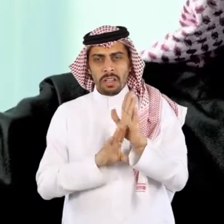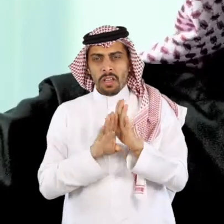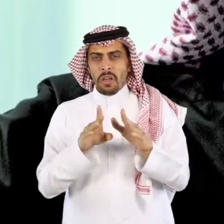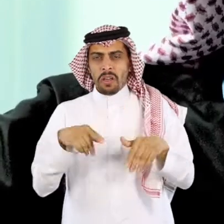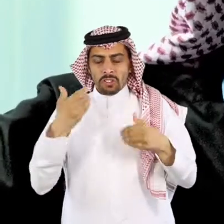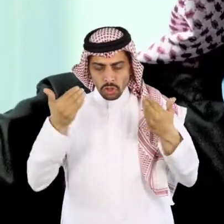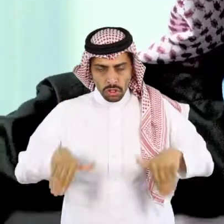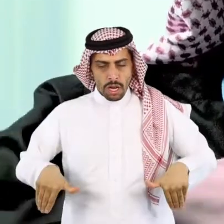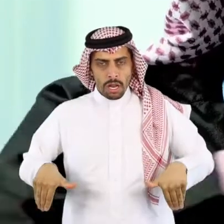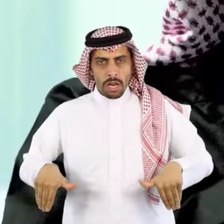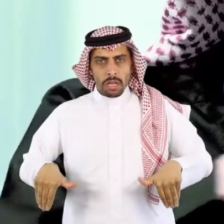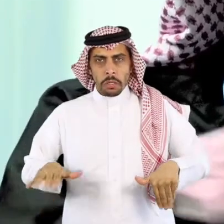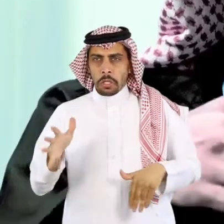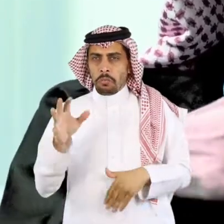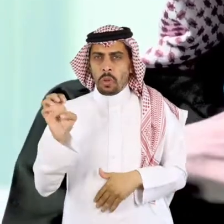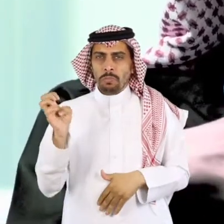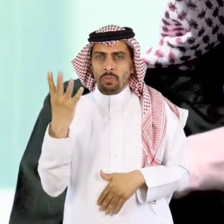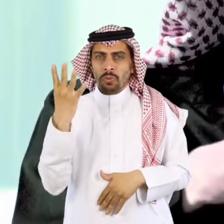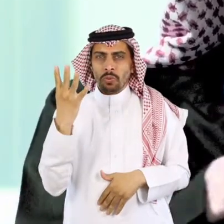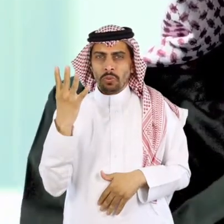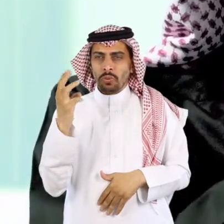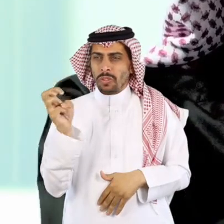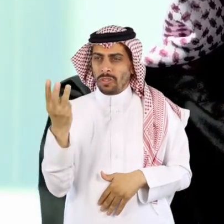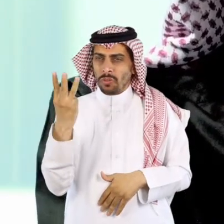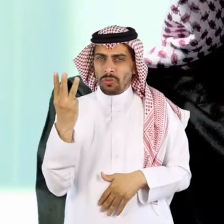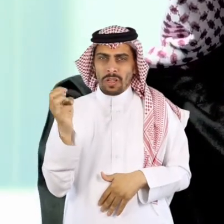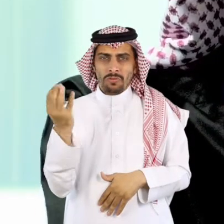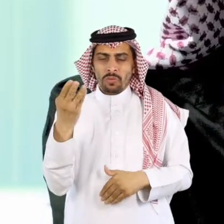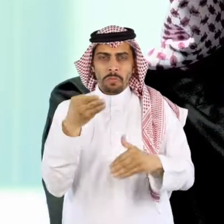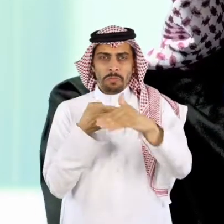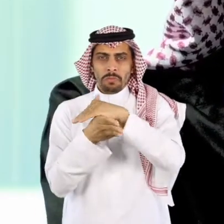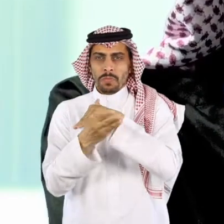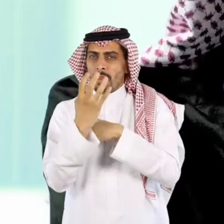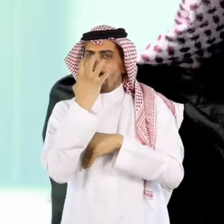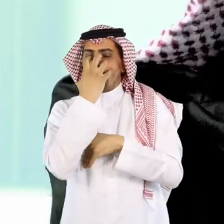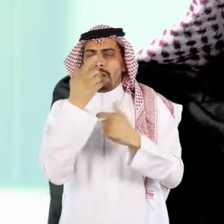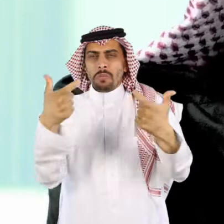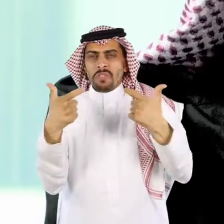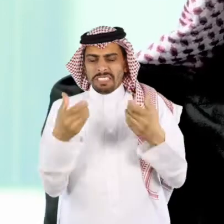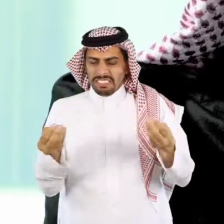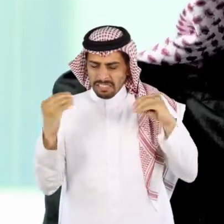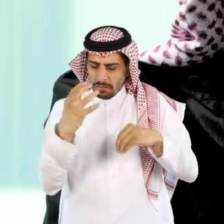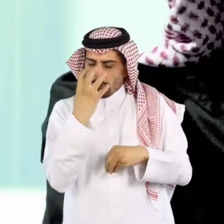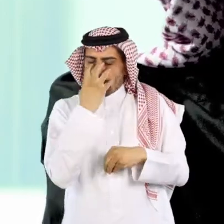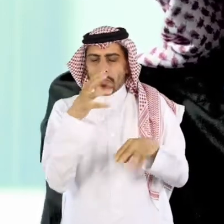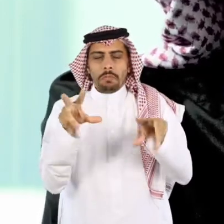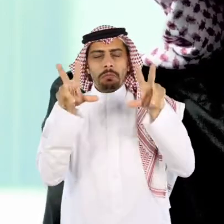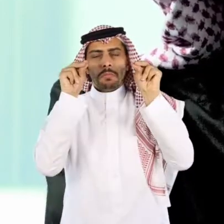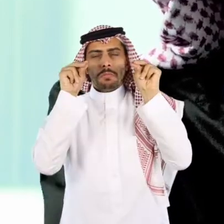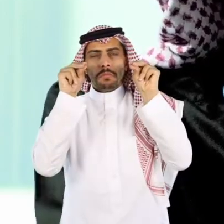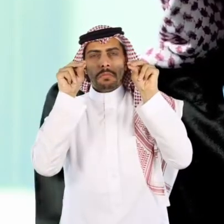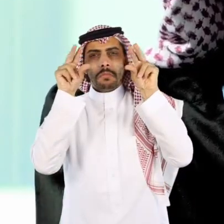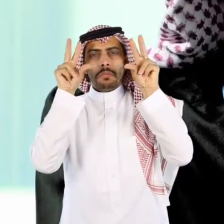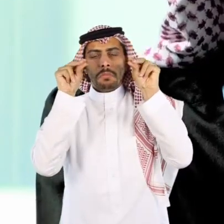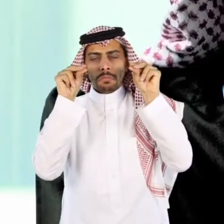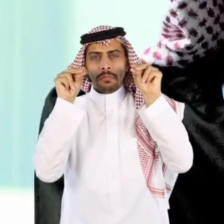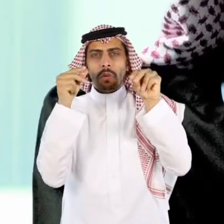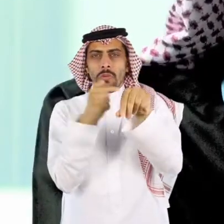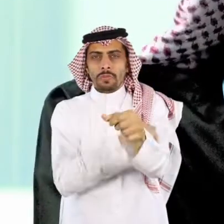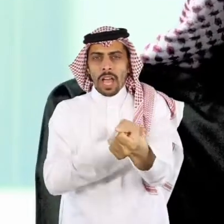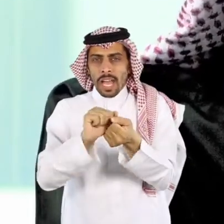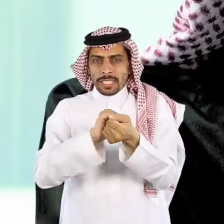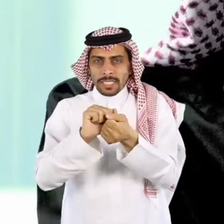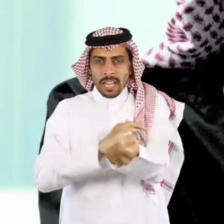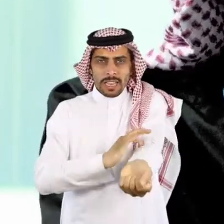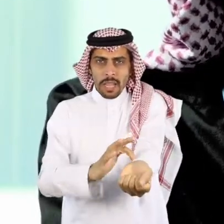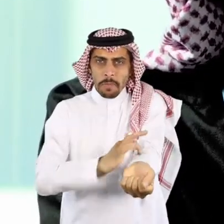وصل مرحلة الشلل. قعدت يمكن إلى 3 شهور في المستشفى في العناية المركزة، وبين يسووا لي غسيل